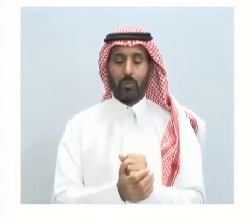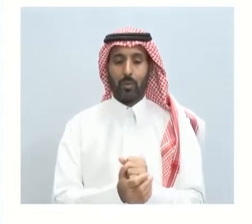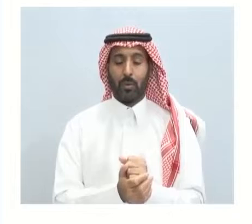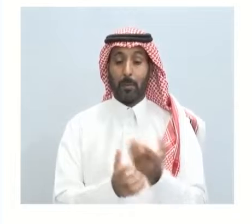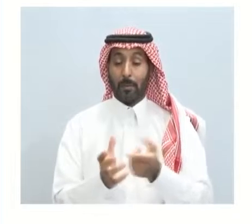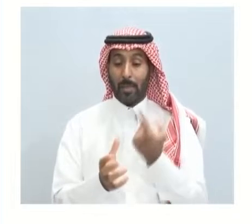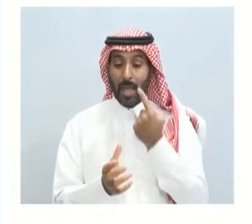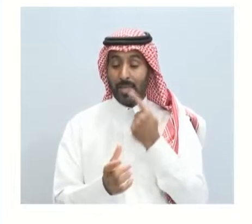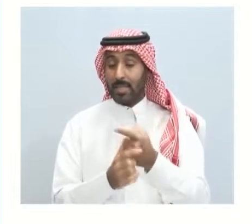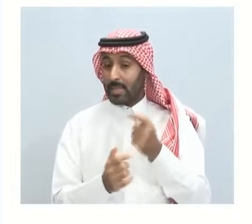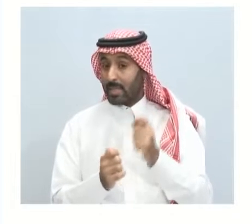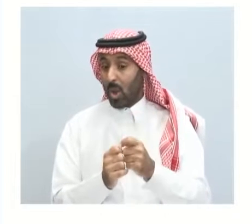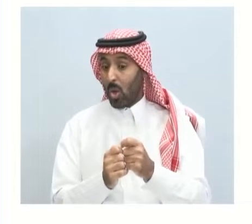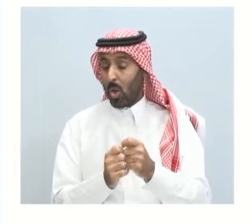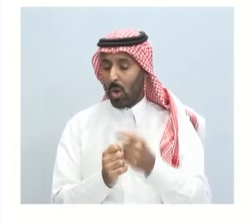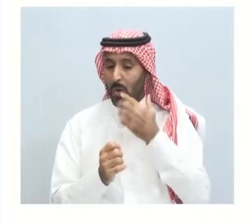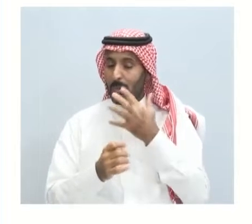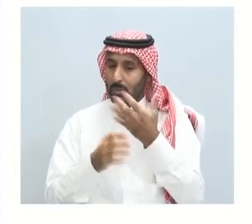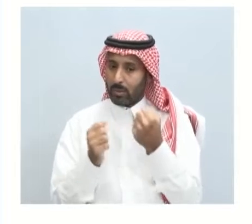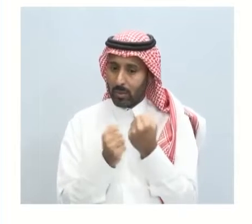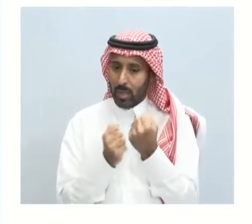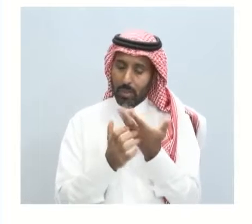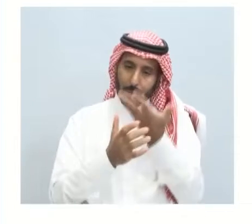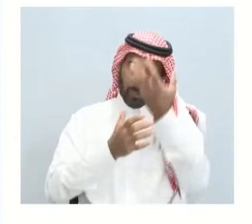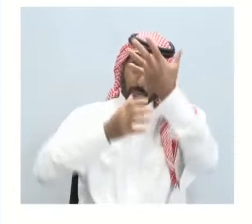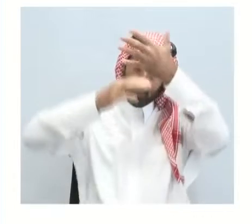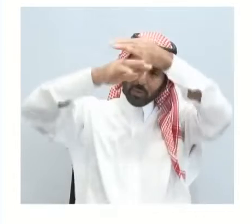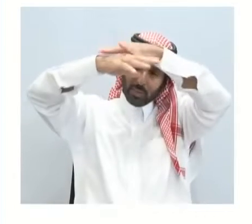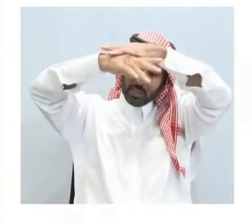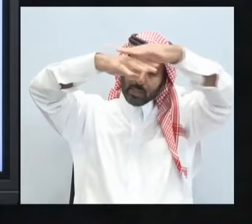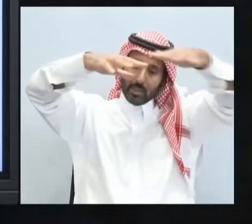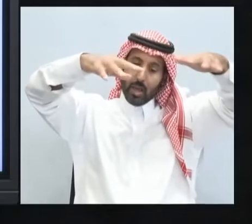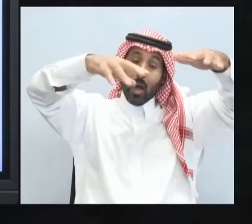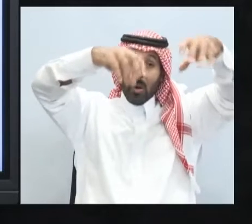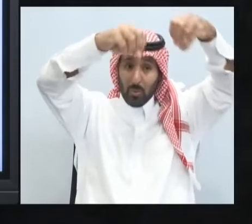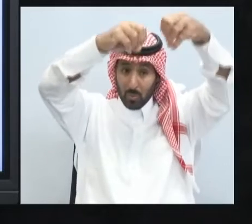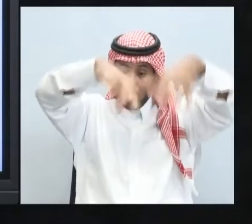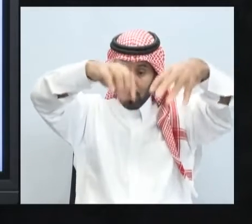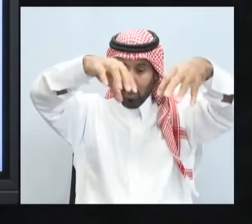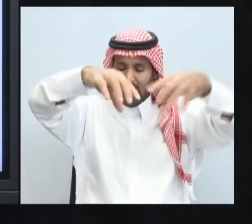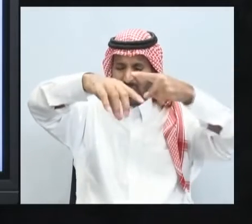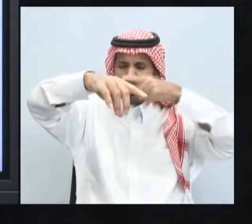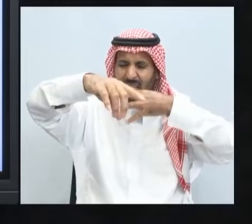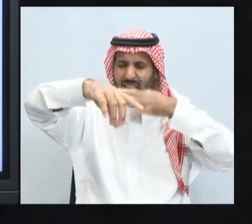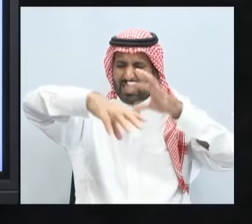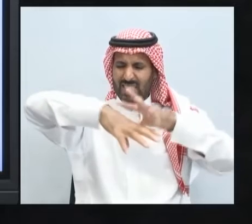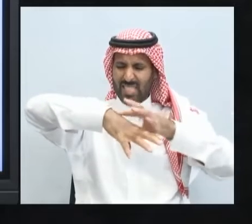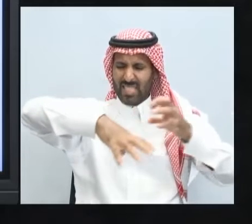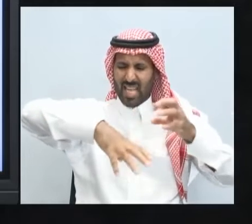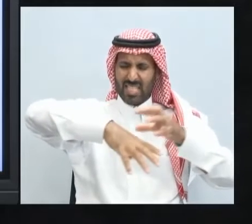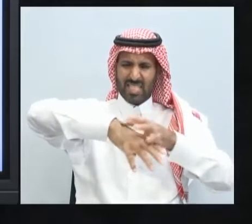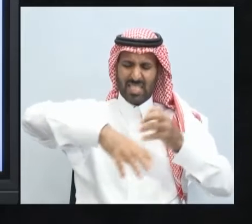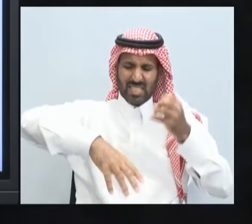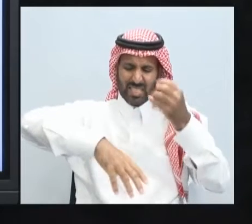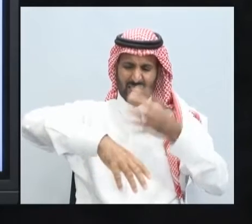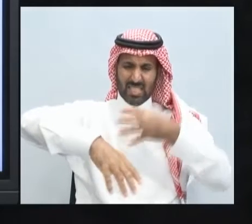تكونه وعندما برد هذا البخار لان ذكرنا في الغلاف الجوي طبقات الجو